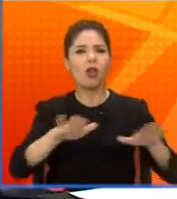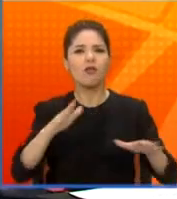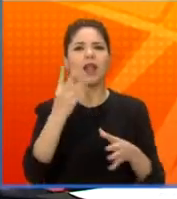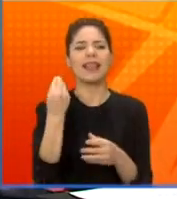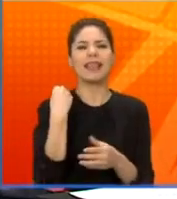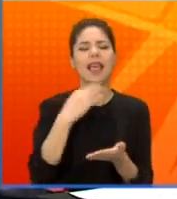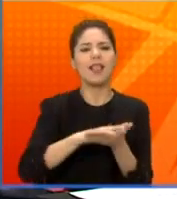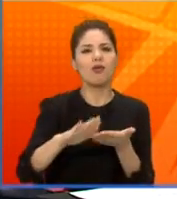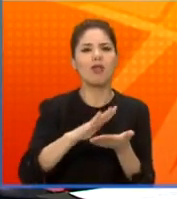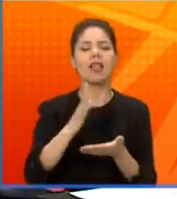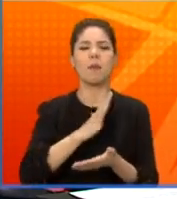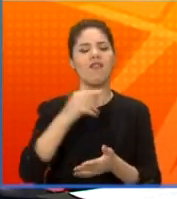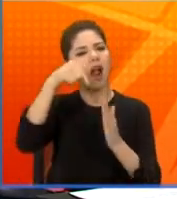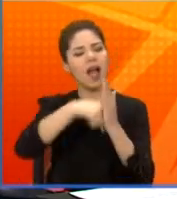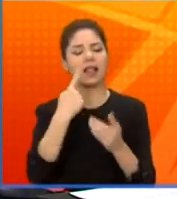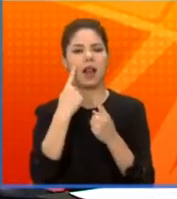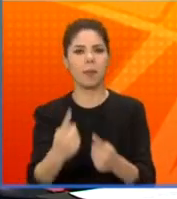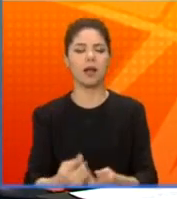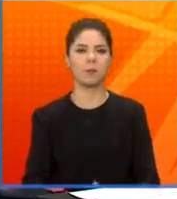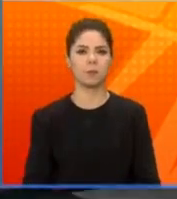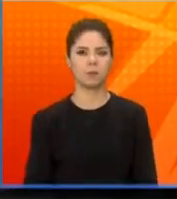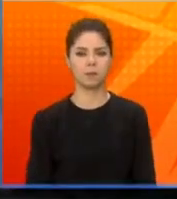dizi düzenleme de var. Ayrıntılar gelir.